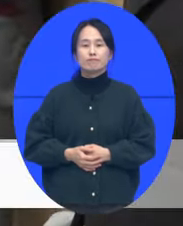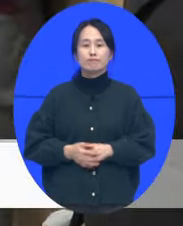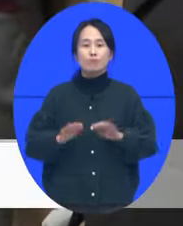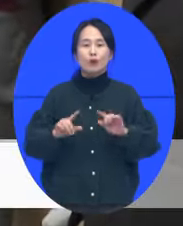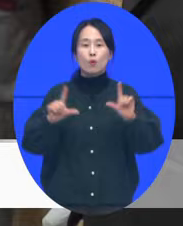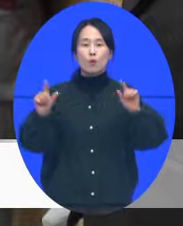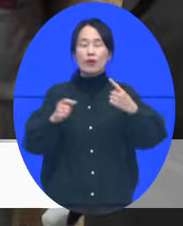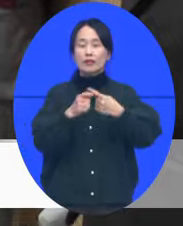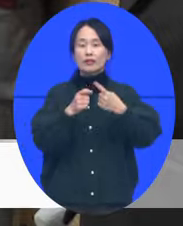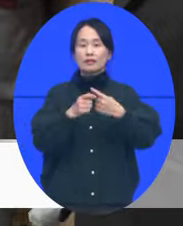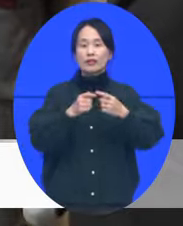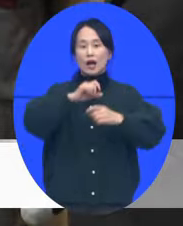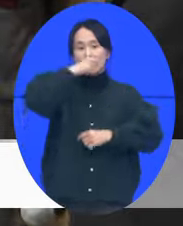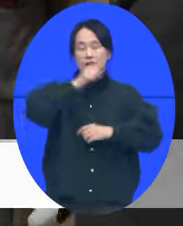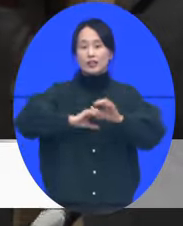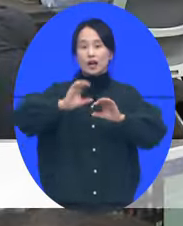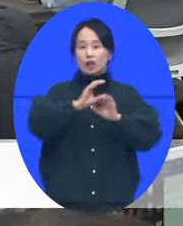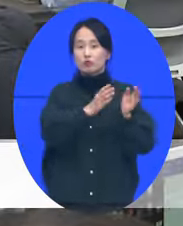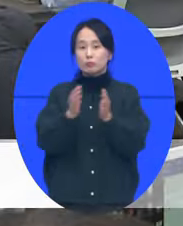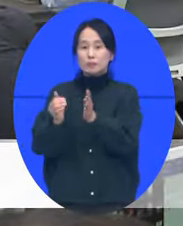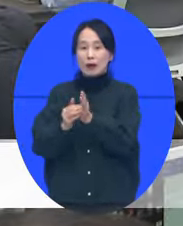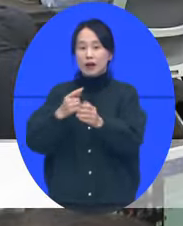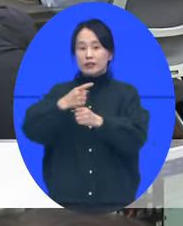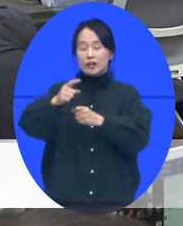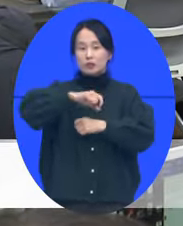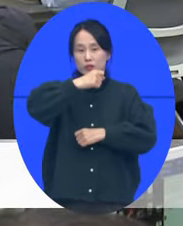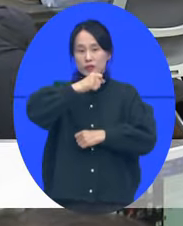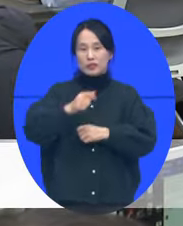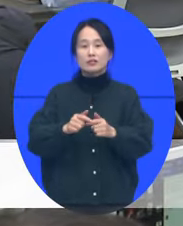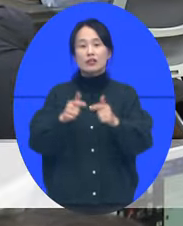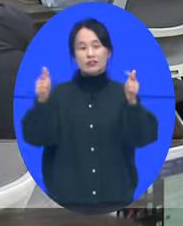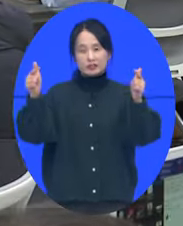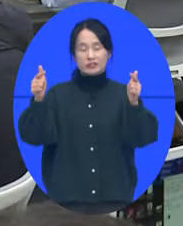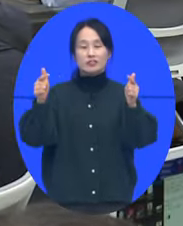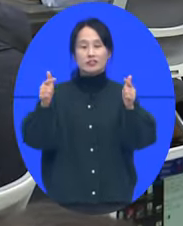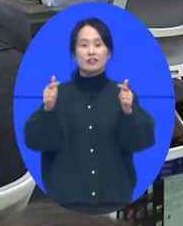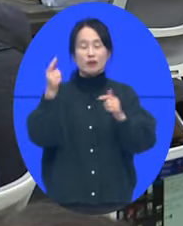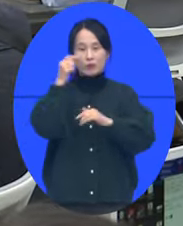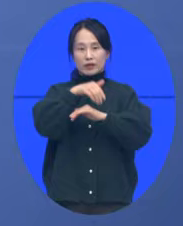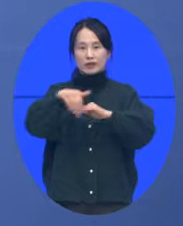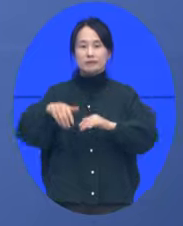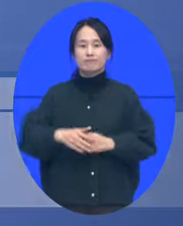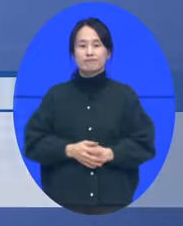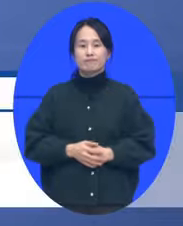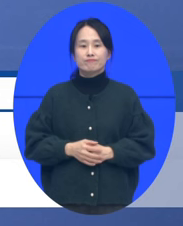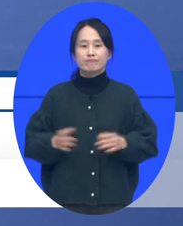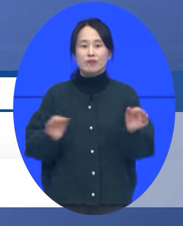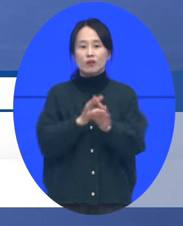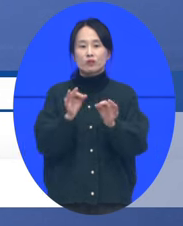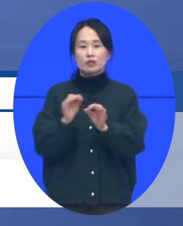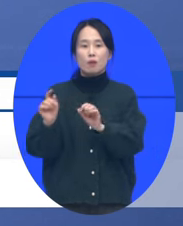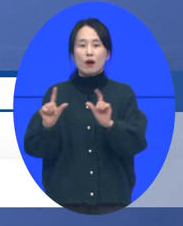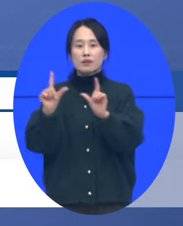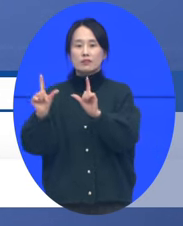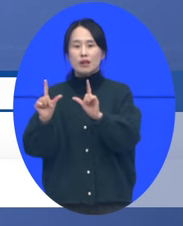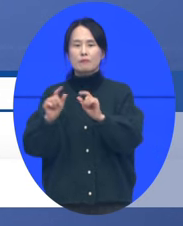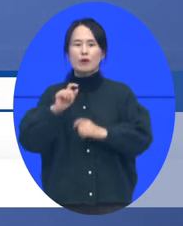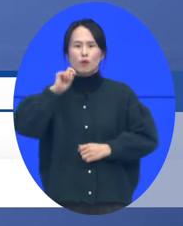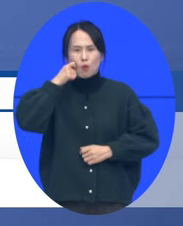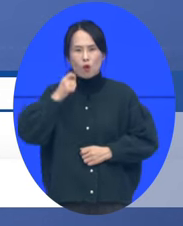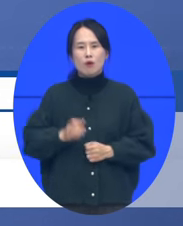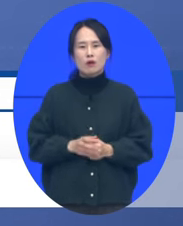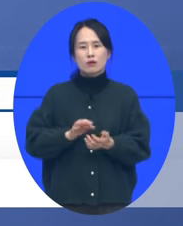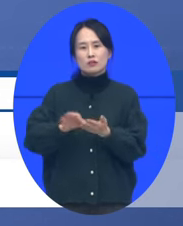경기도는 올해 1차 추경 편성에 이어 내년도 예산에서도 확장 재정 기조를 이어갑니다. 경제와 민생이